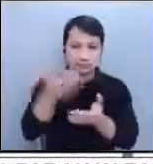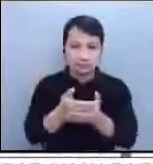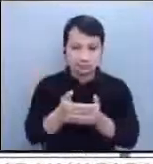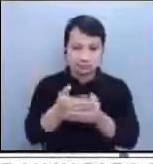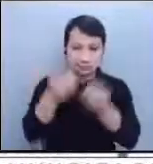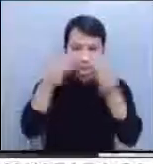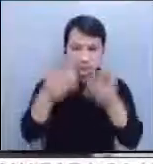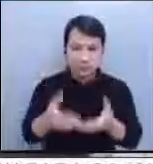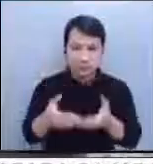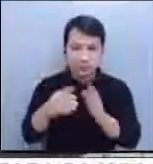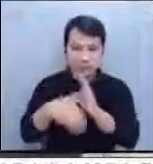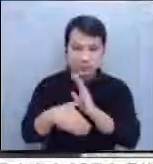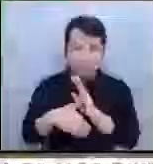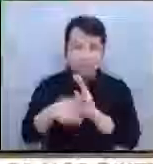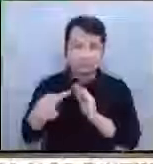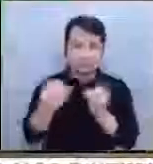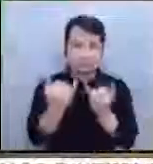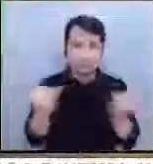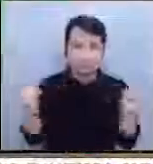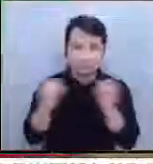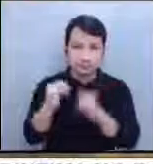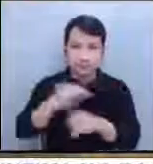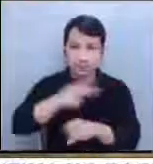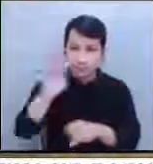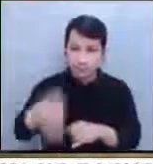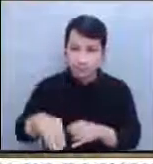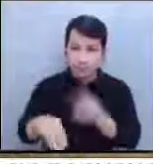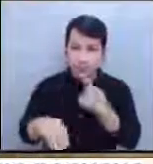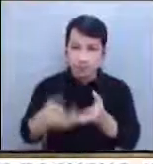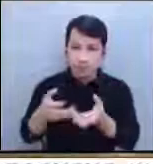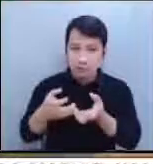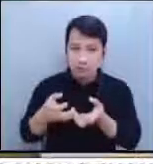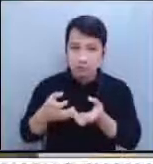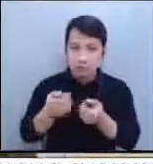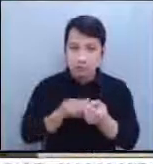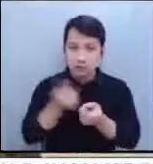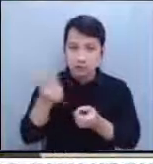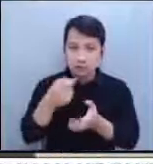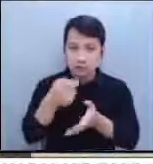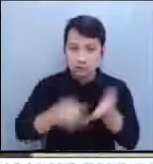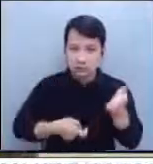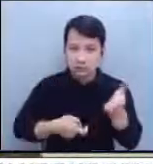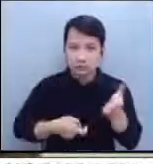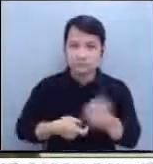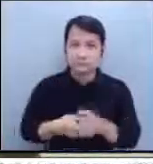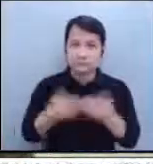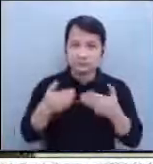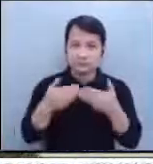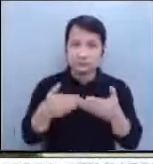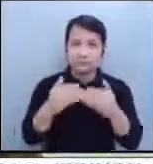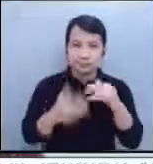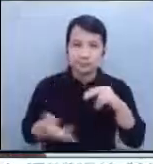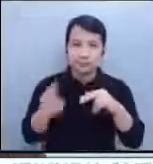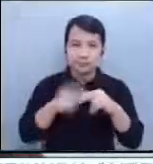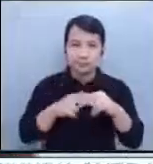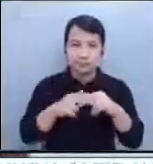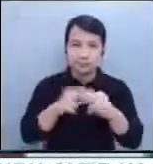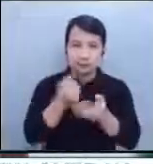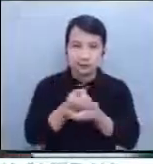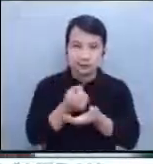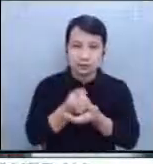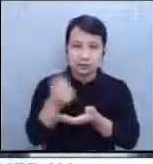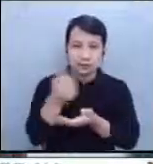ng COMELEC sa Intramuros, Manila upang hilingin ang pag-alisin ng sabing tax at isulong ang mas mataas na election